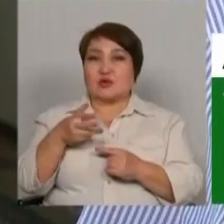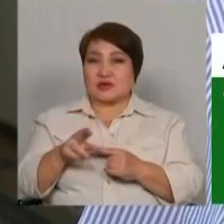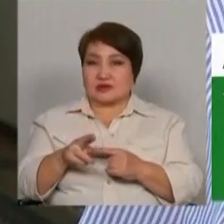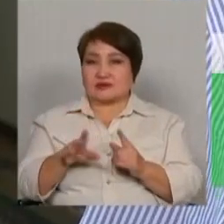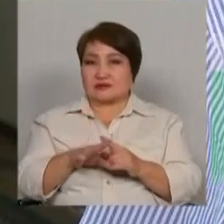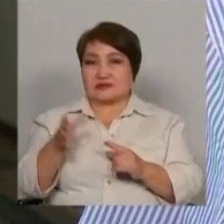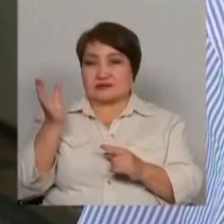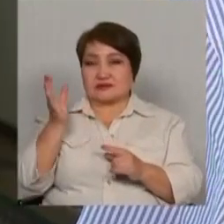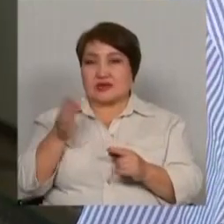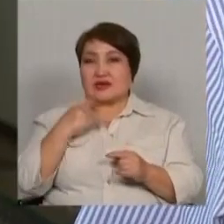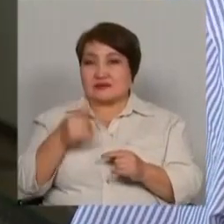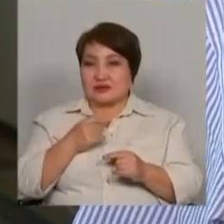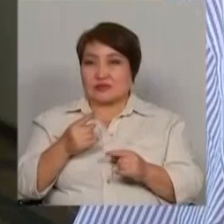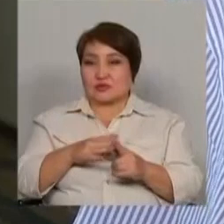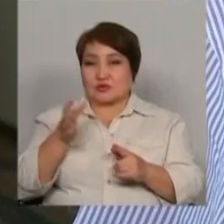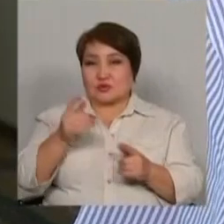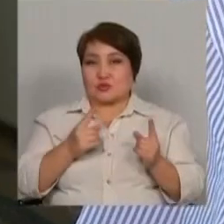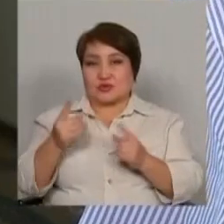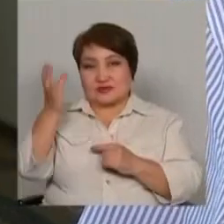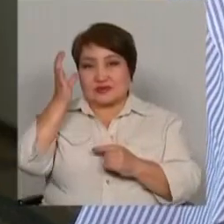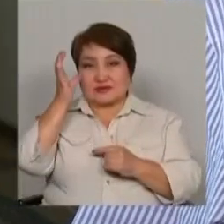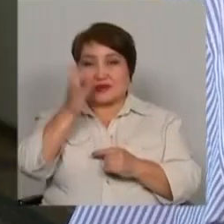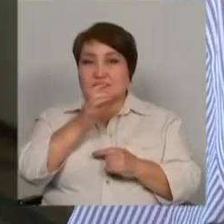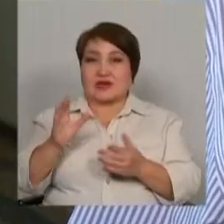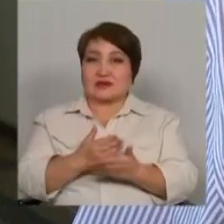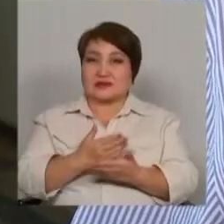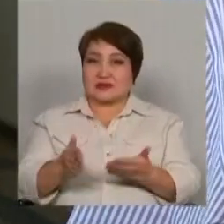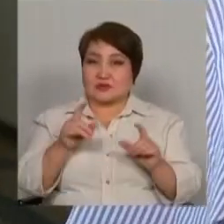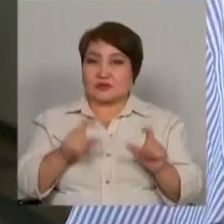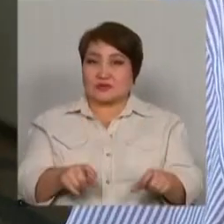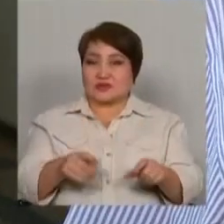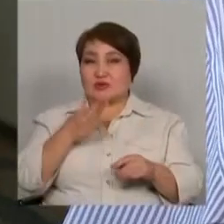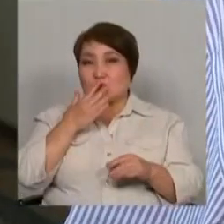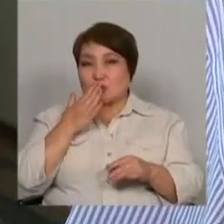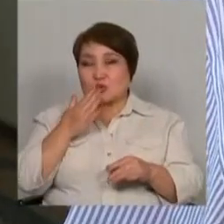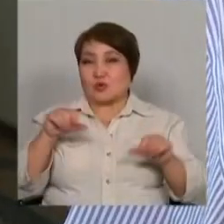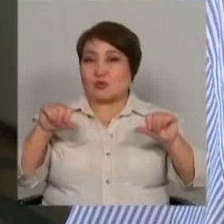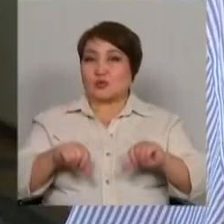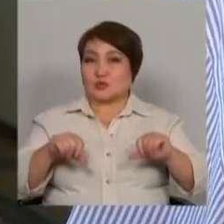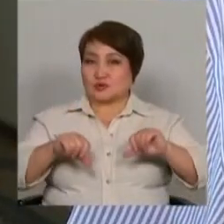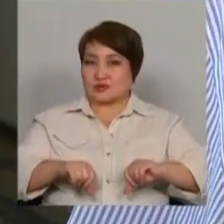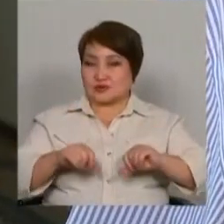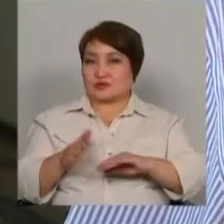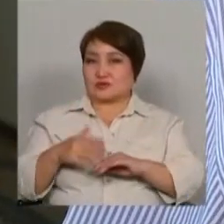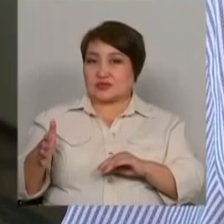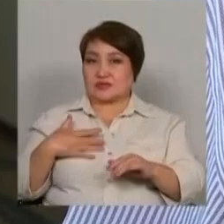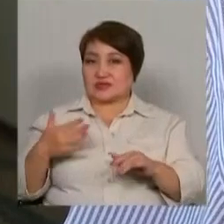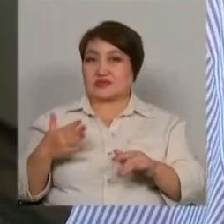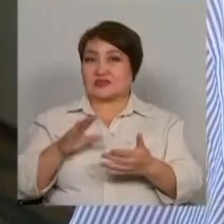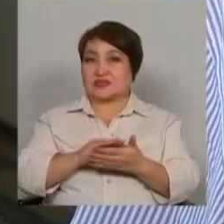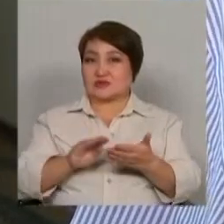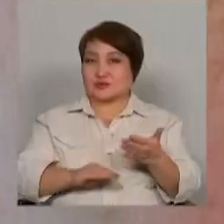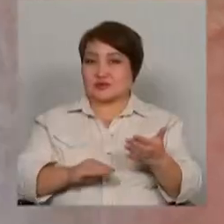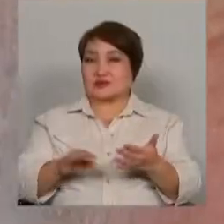пікір қосуда ерекшеленгендігін және ұлттық мүдде тұрғысынан біздің мына жазуымызды қайта-қайта өзгерте